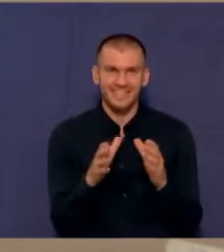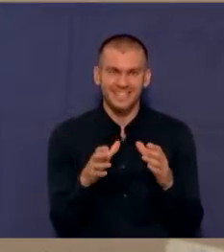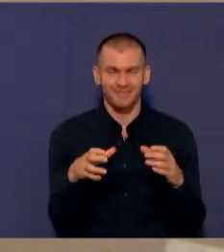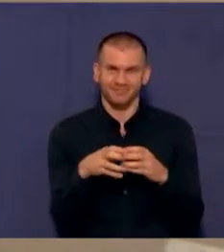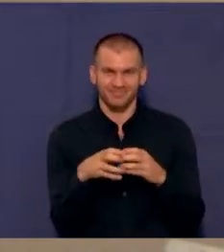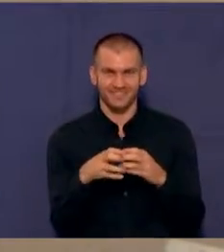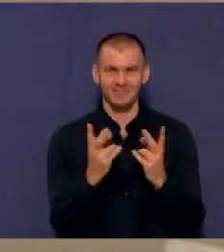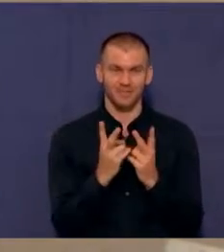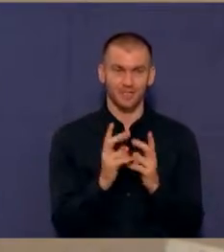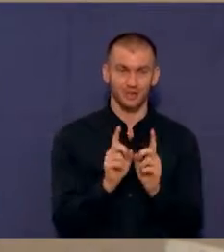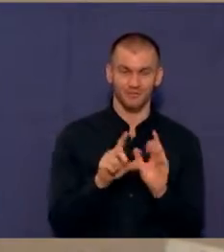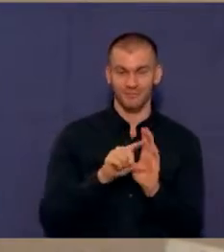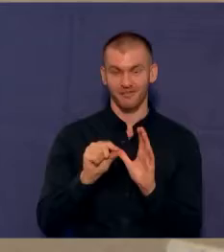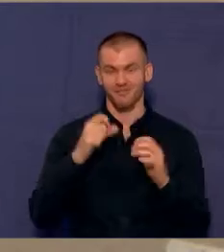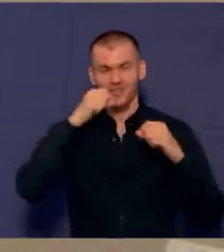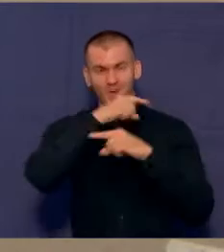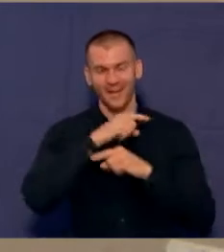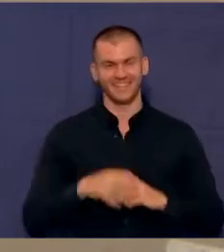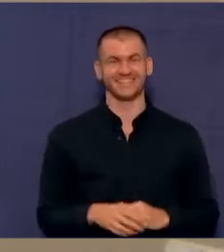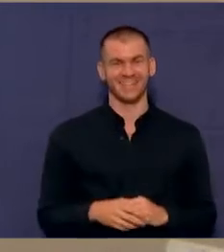Så man hade ingenstans att gå. Okej.